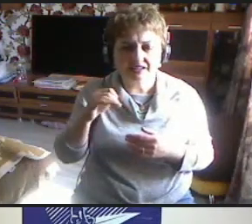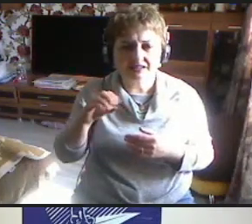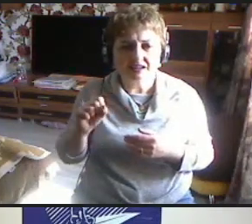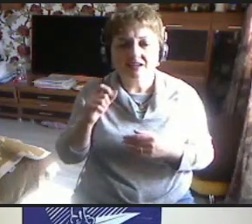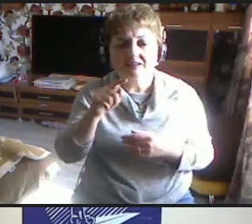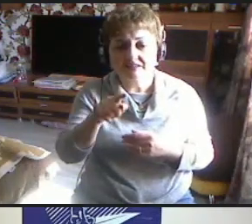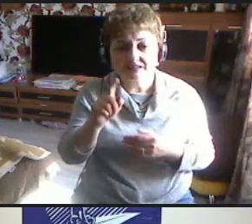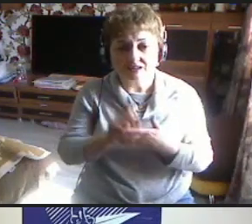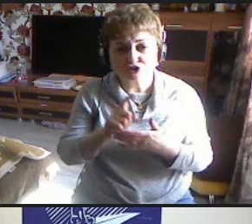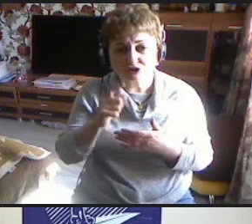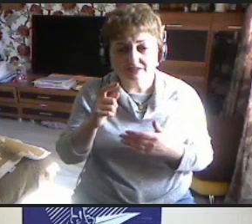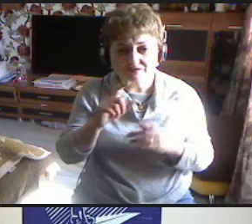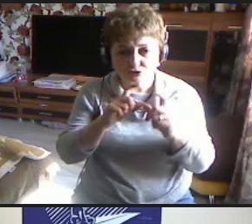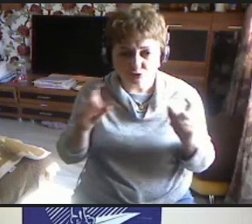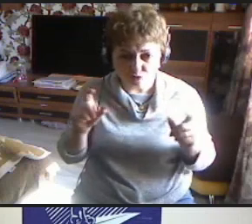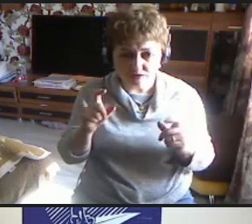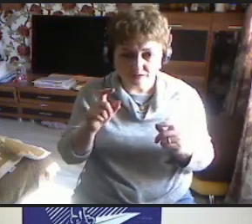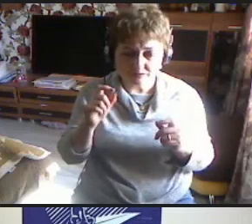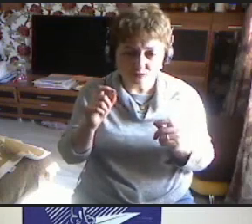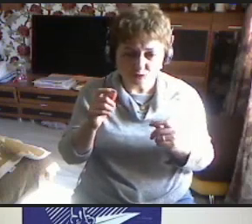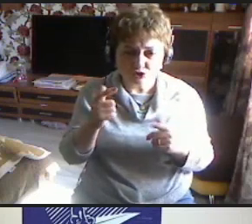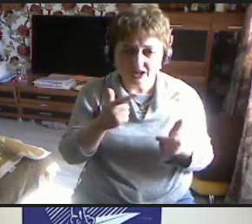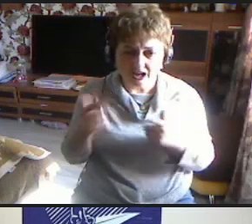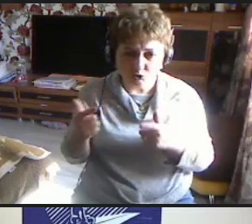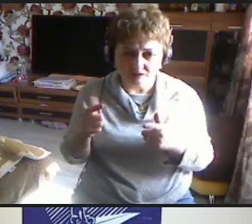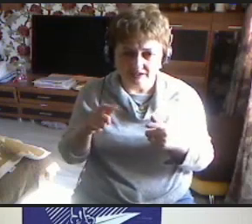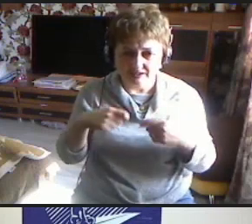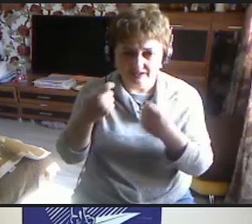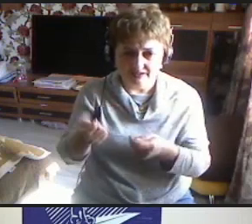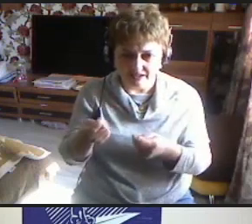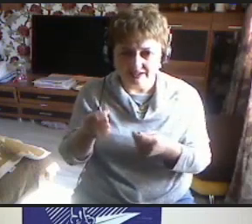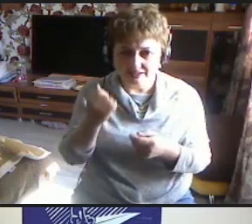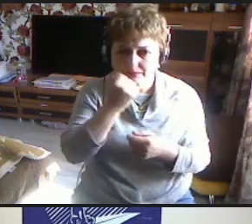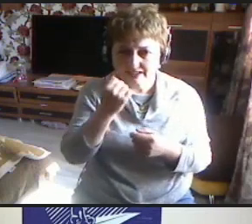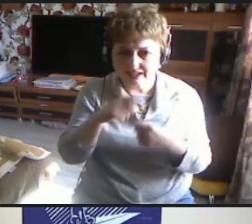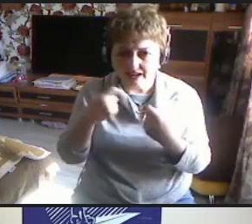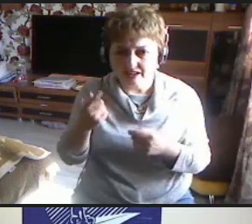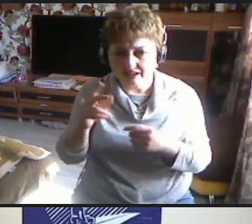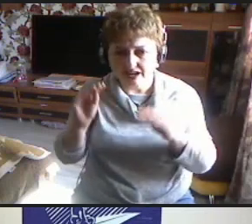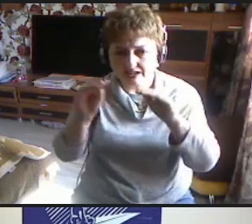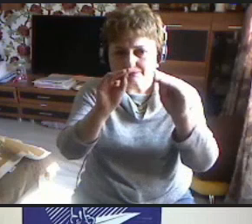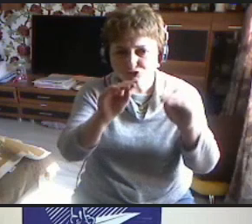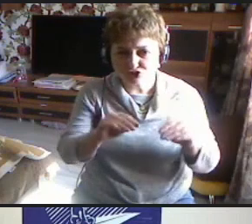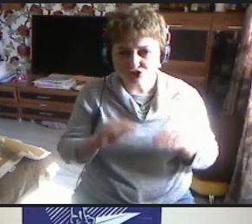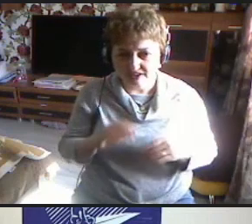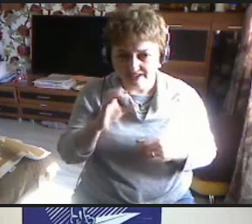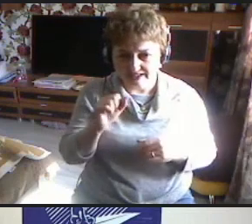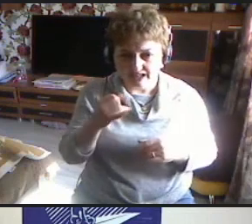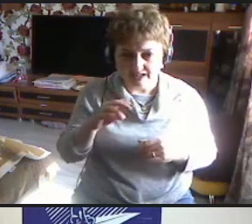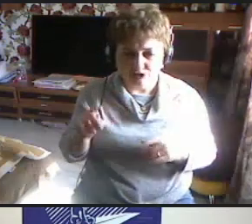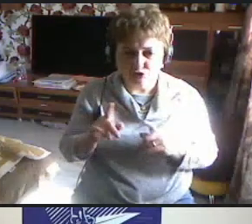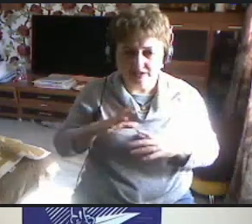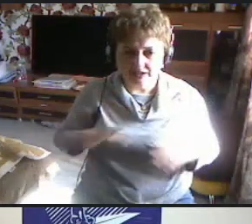школе, ну, просто уже готовые дать, скажем, материалы для размещения на сайте, чтобы не было каких-то